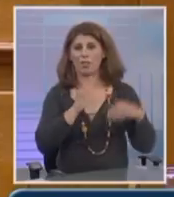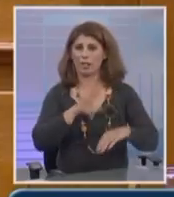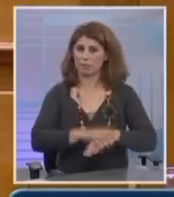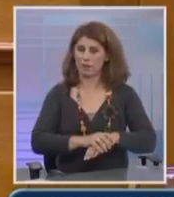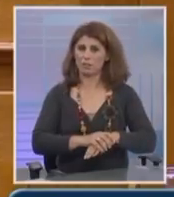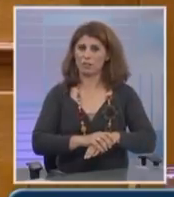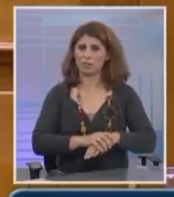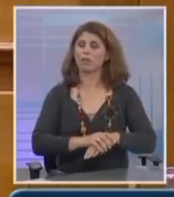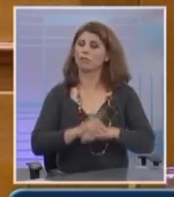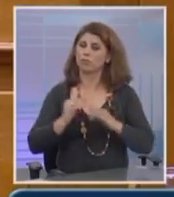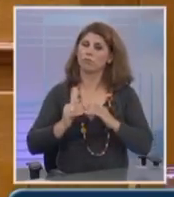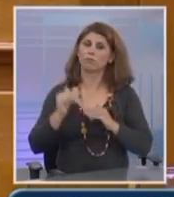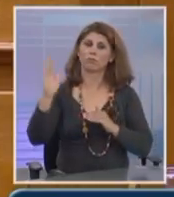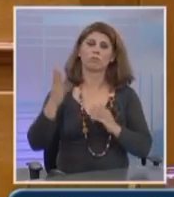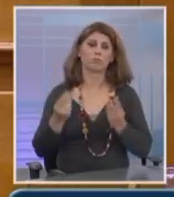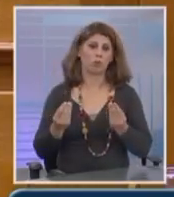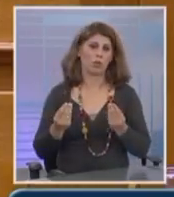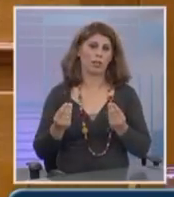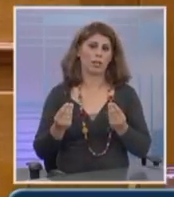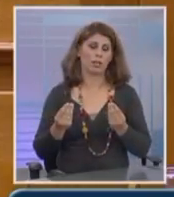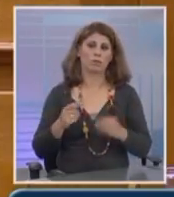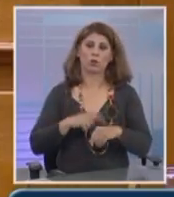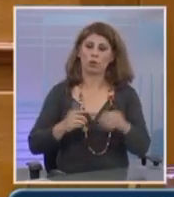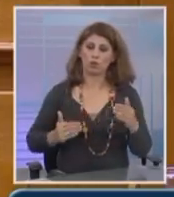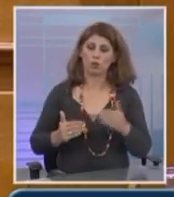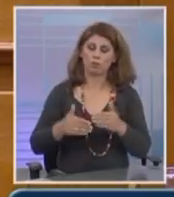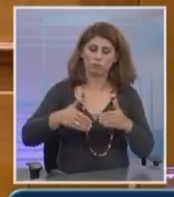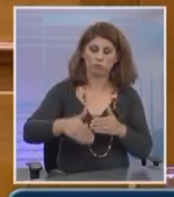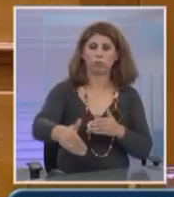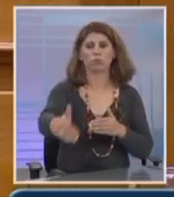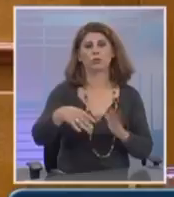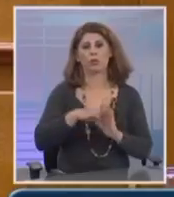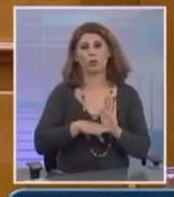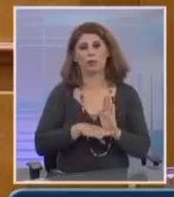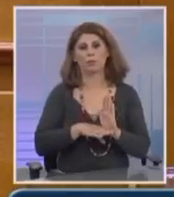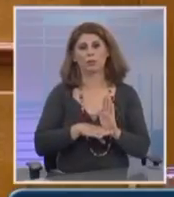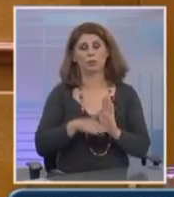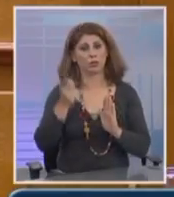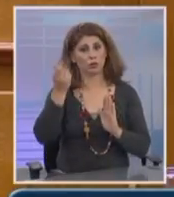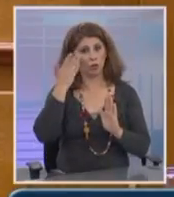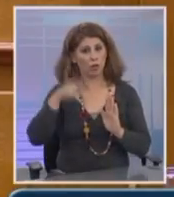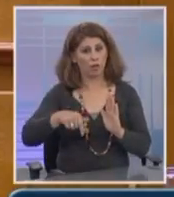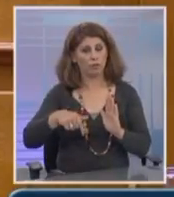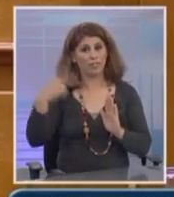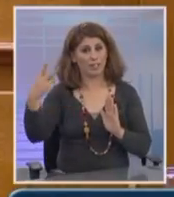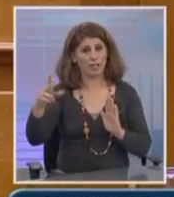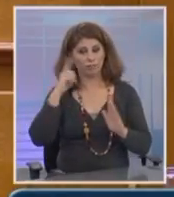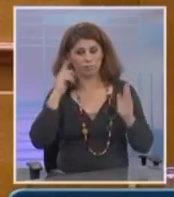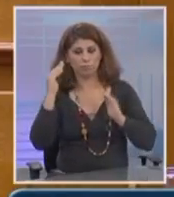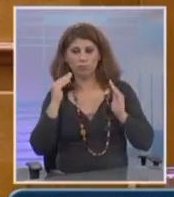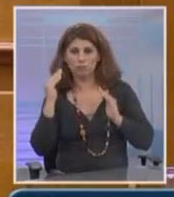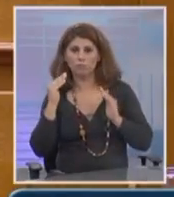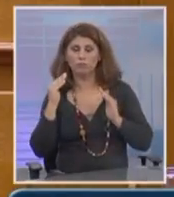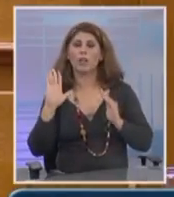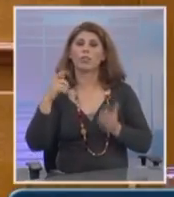δεσμεύσεις που ξεπερνούν κατά πολύ το χρονικό ορίζοντα του προγράμματος. Και το τίμημα της δικιάς σας αναξιοπιστίας